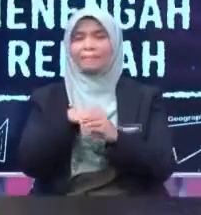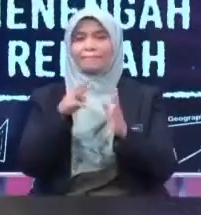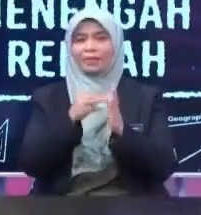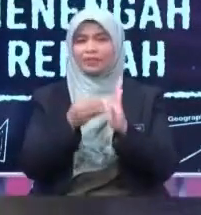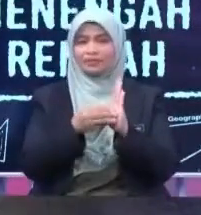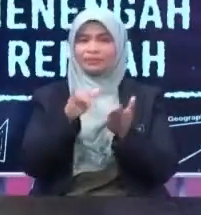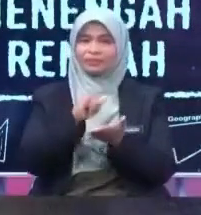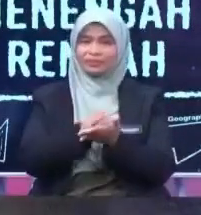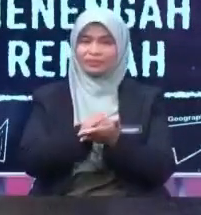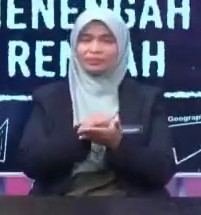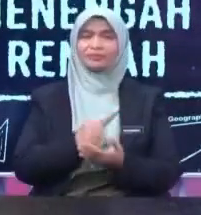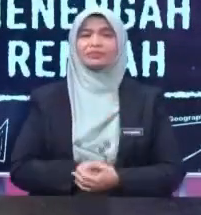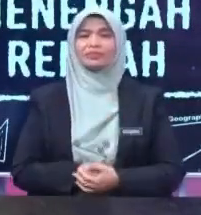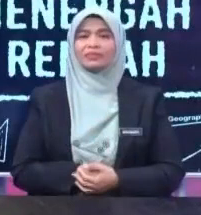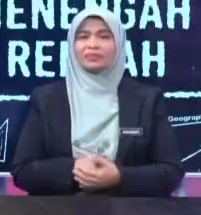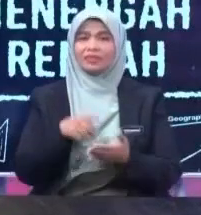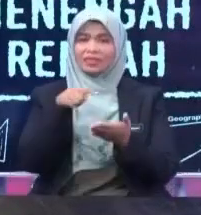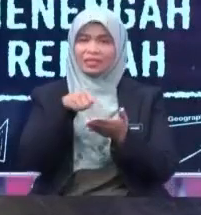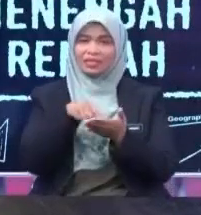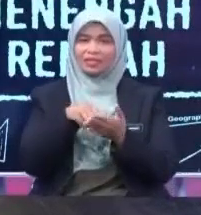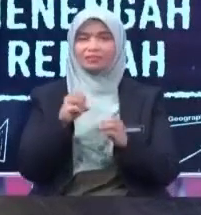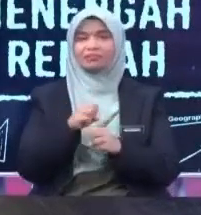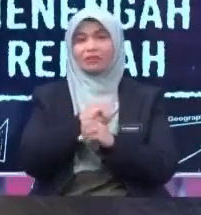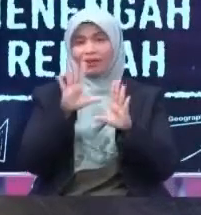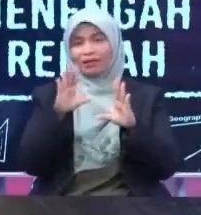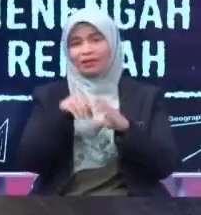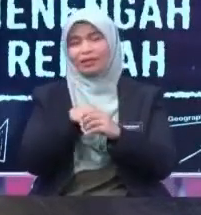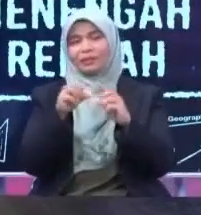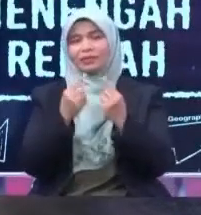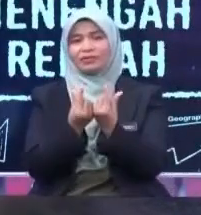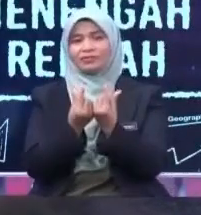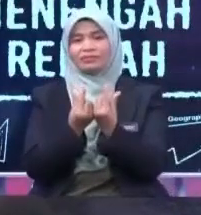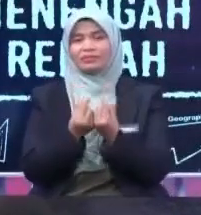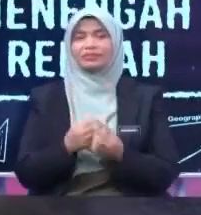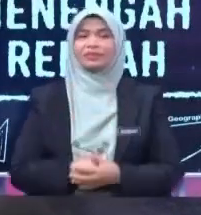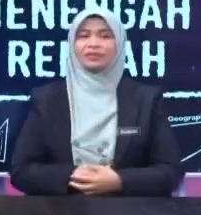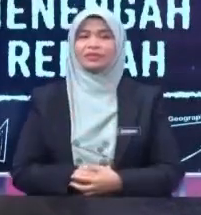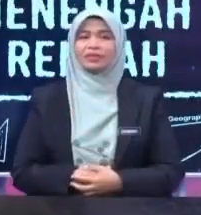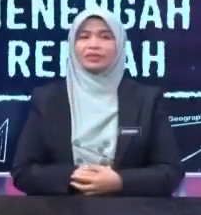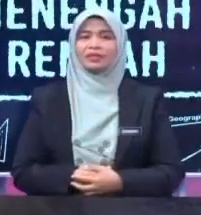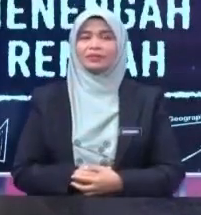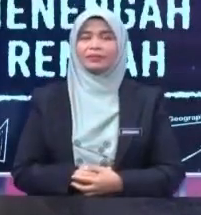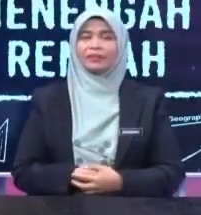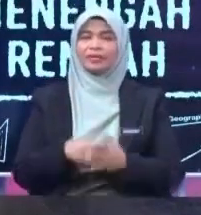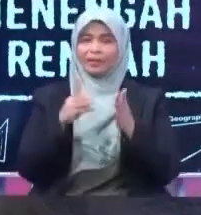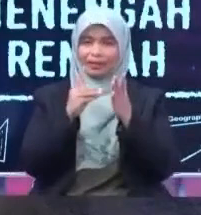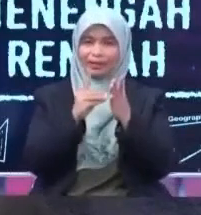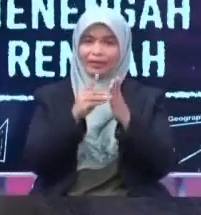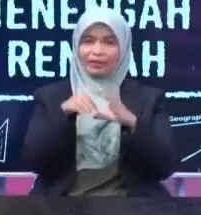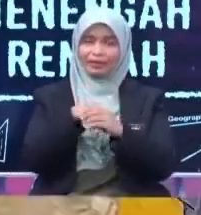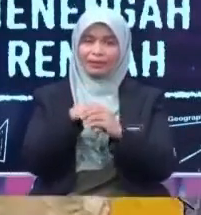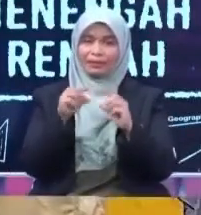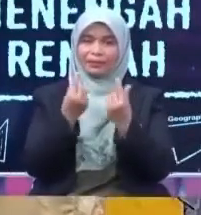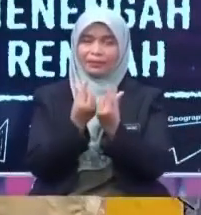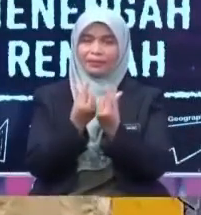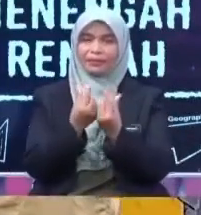ini dijelaskan juga di dalam Al-Quran, Ustazah, kan? Ya, betul. Mungkin boleh Ustazah boleh ceritakan dalil. Ya, ada dalil di dalam Al-Quran.